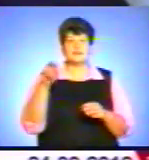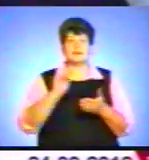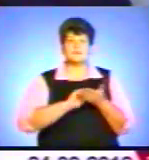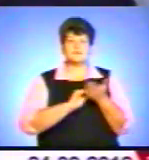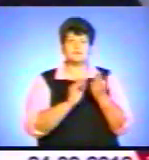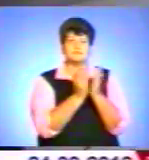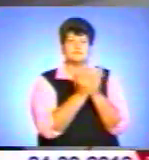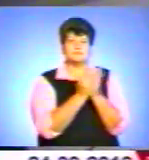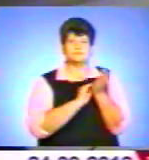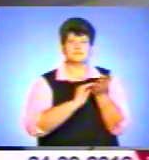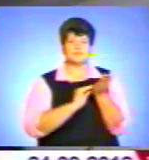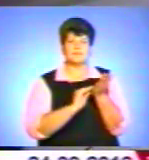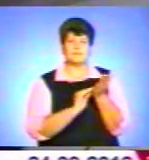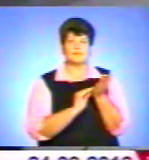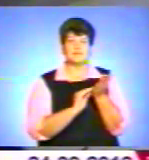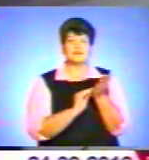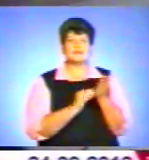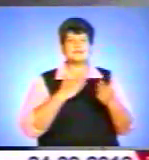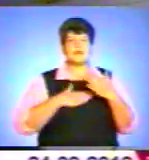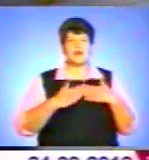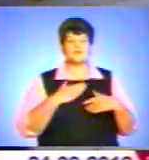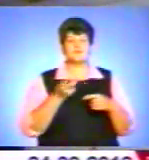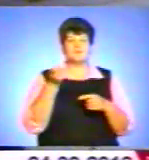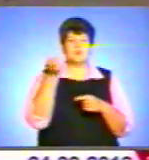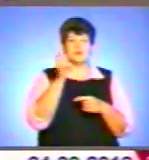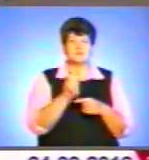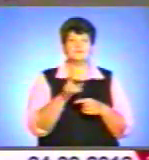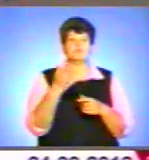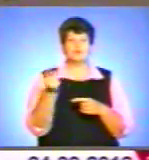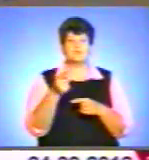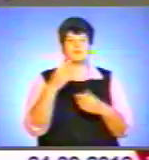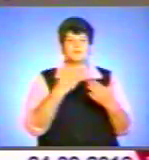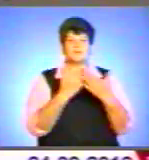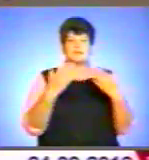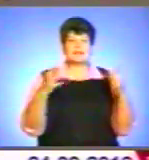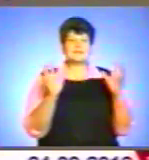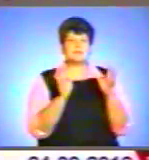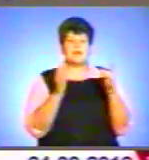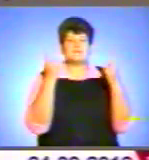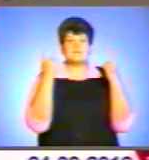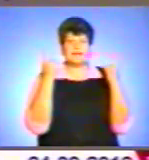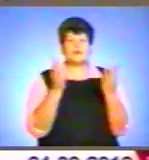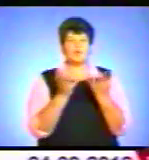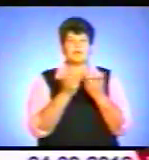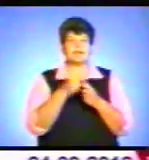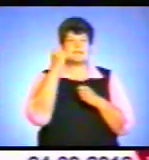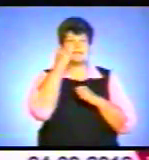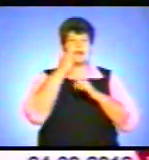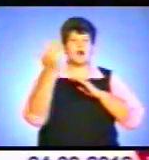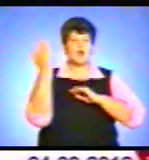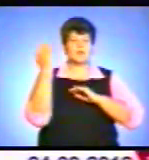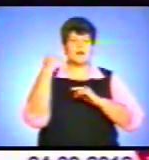книзі відвідувачів музею. З радістю відвідав Тернопільський краєзнавчий музей, який зберігає велику кількість стародавніх